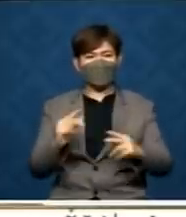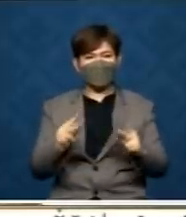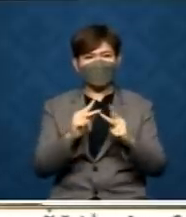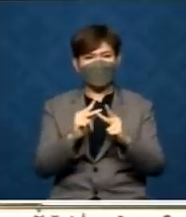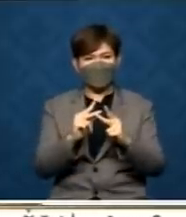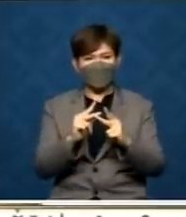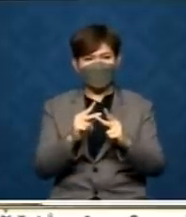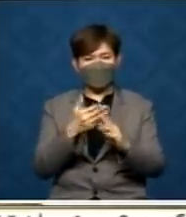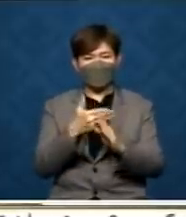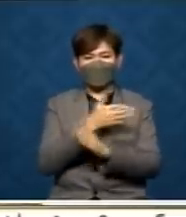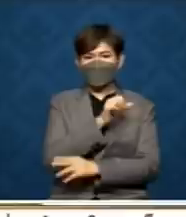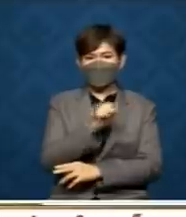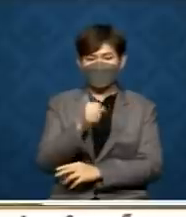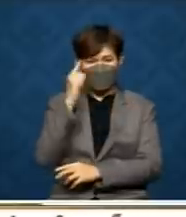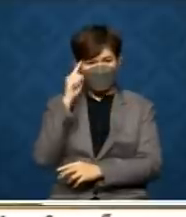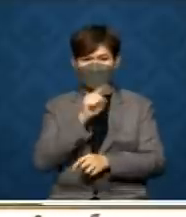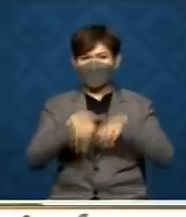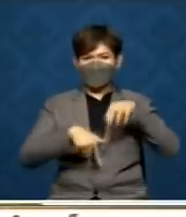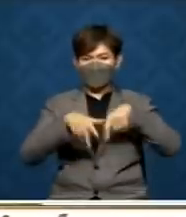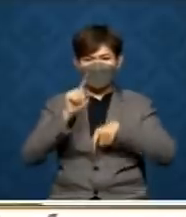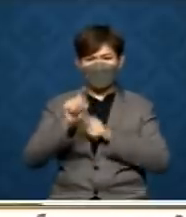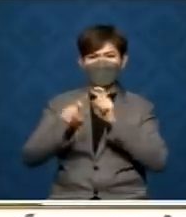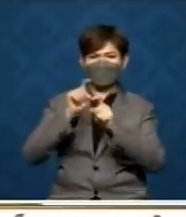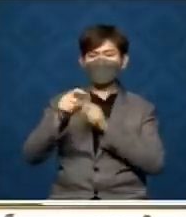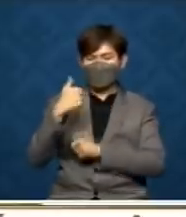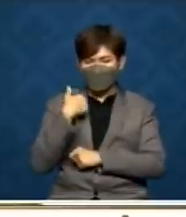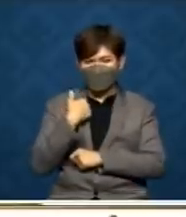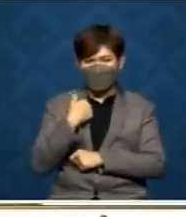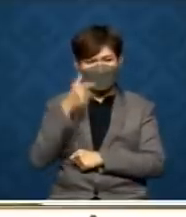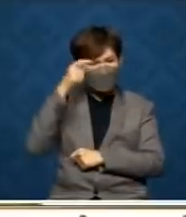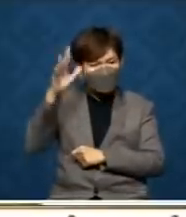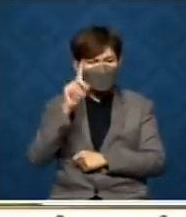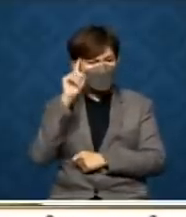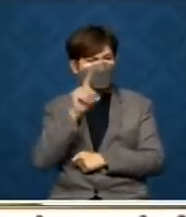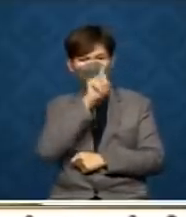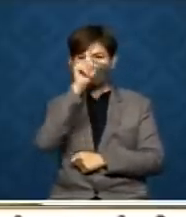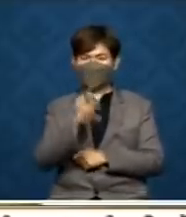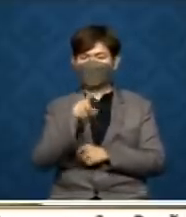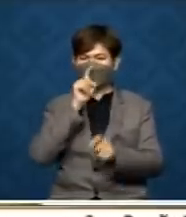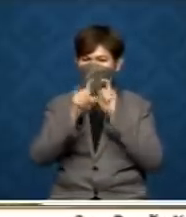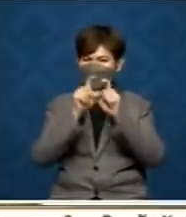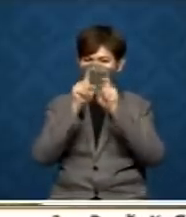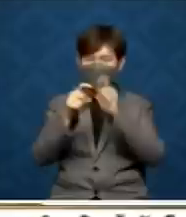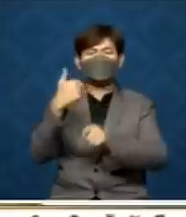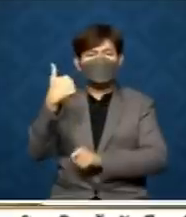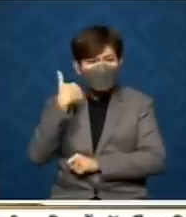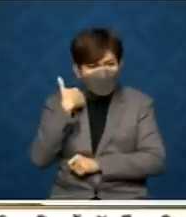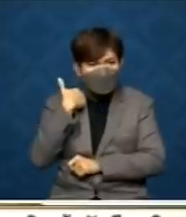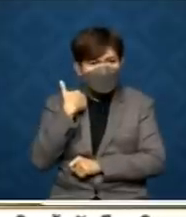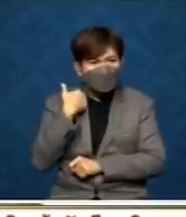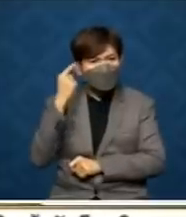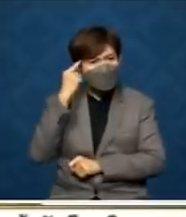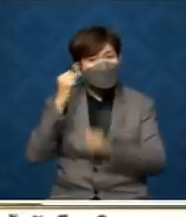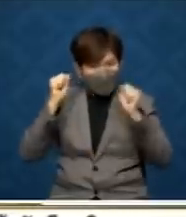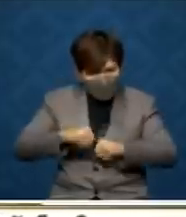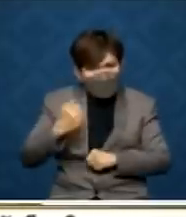ลีกนายแพทย์ชนบทใครต่อใครก็ตั้งข้อสังเกตอย่างและแล้วเขาก็ลง